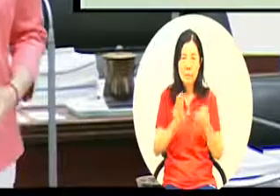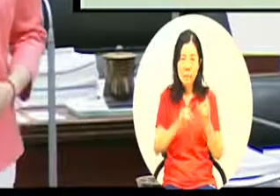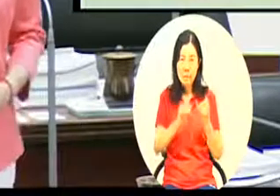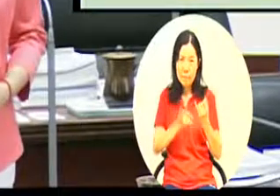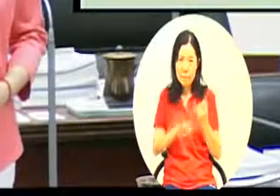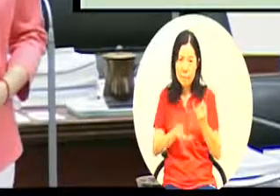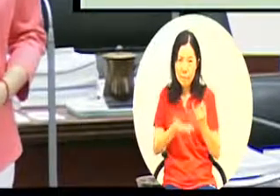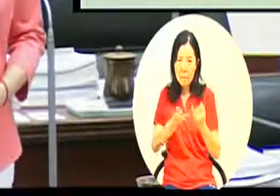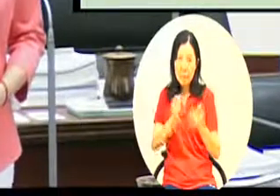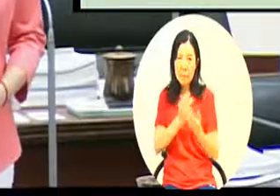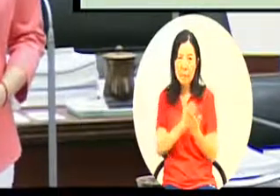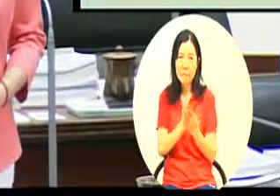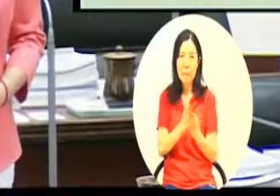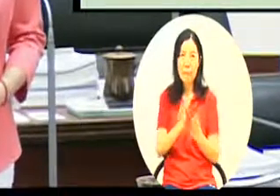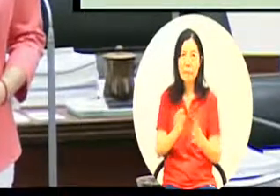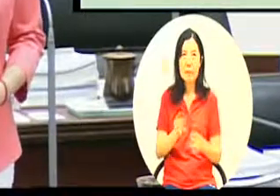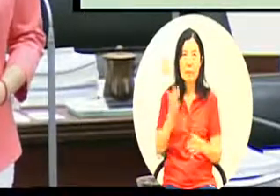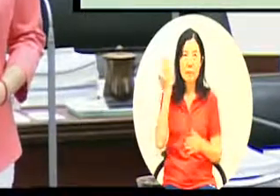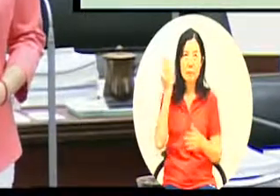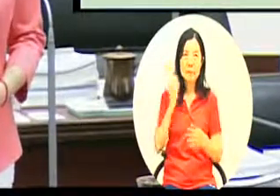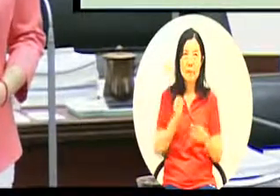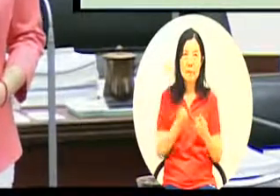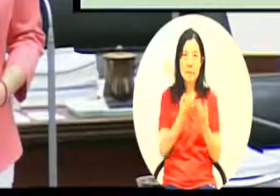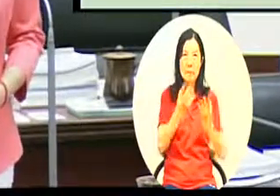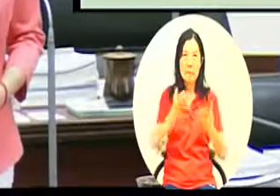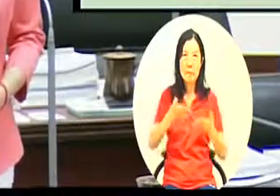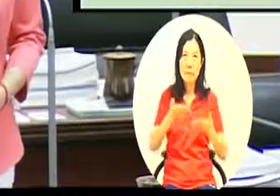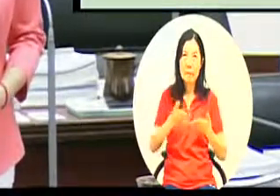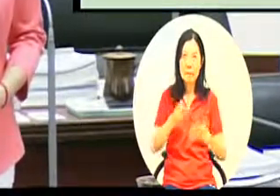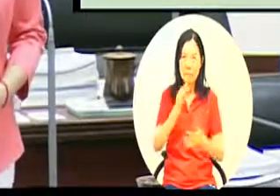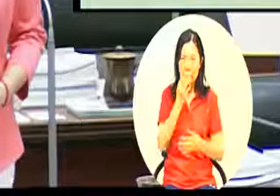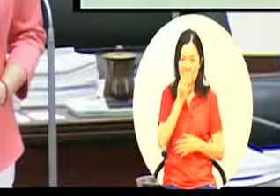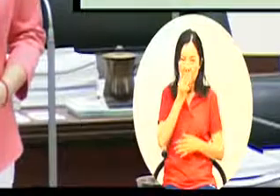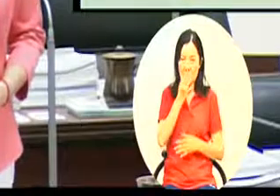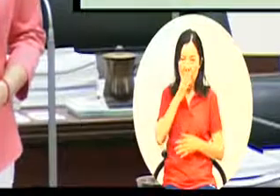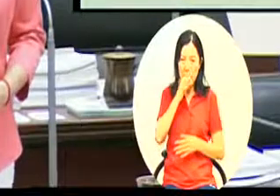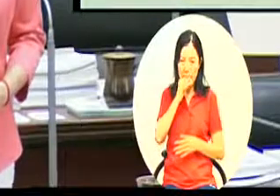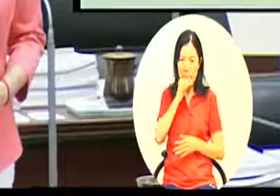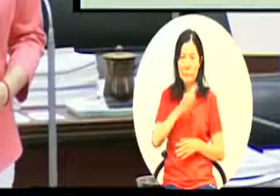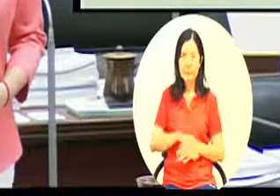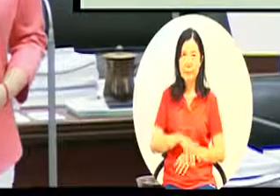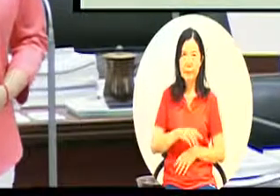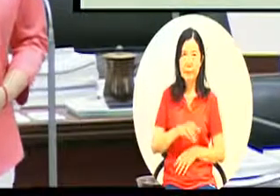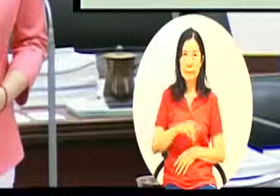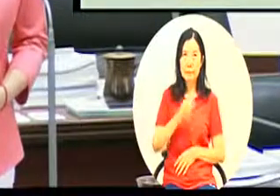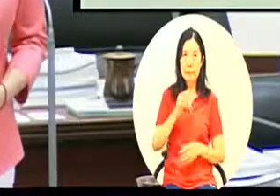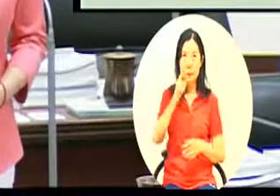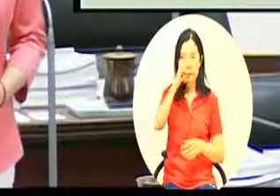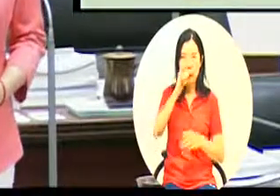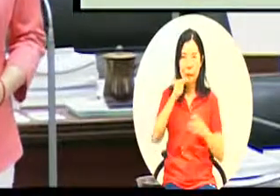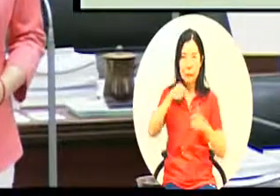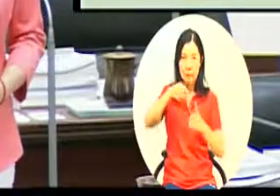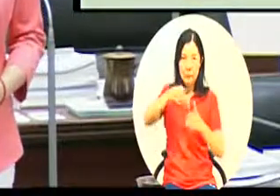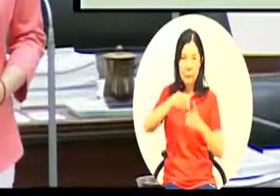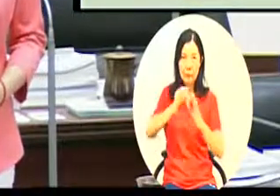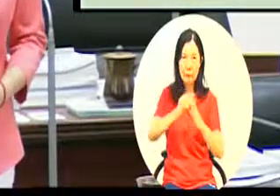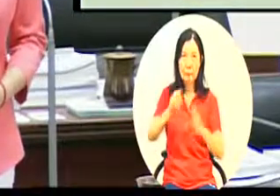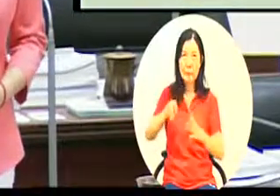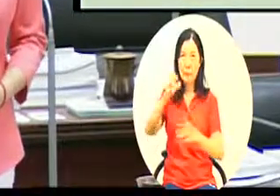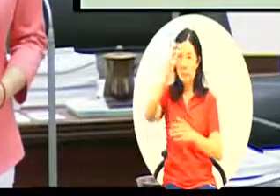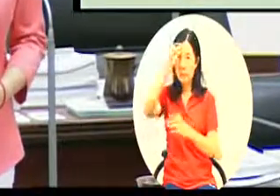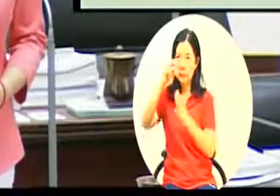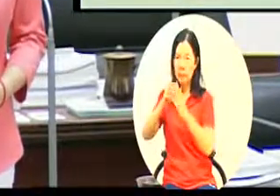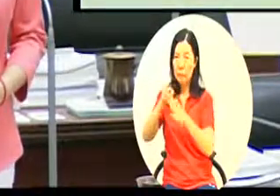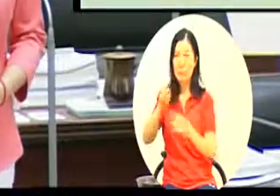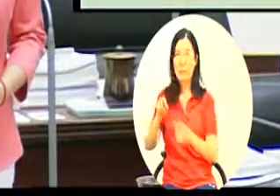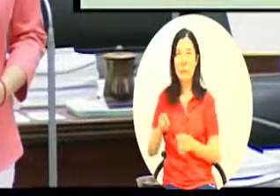们真的是在以前的事件里，他们是真正都不敢说的呀。所以呢，我希望呢，我们教育局这边也好，我们的警察局